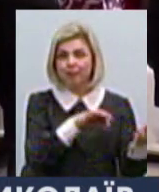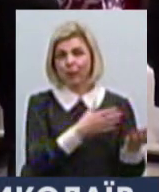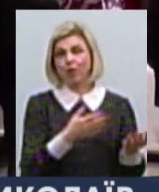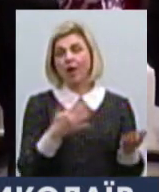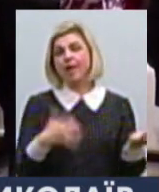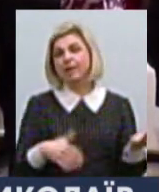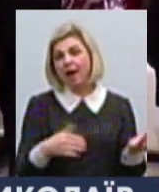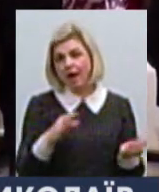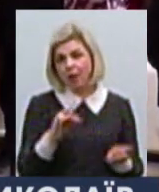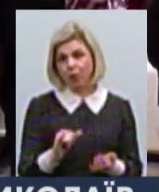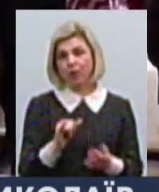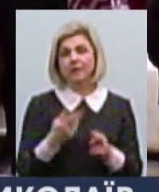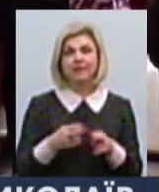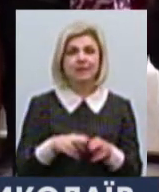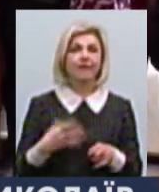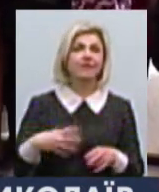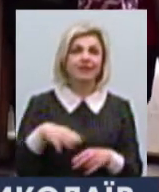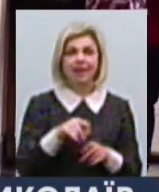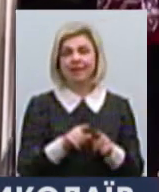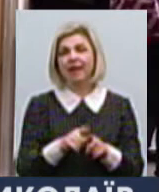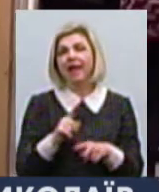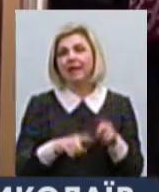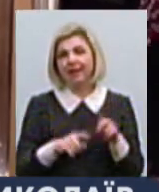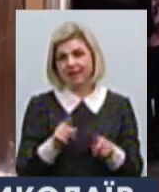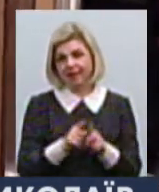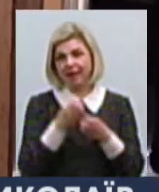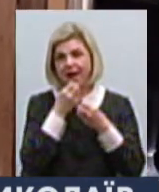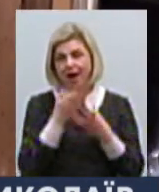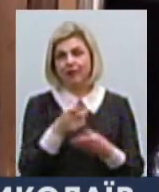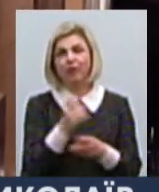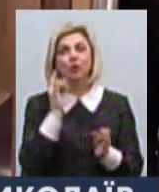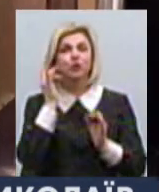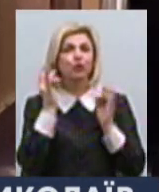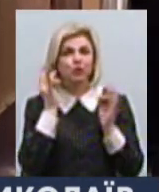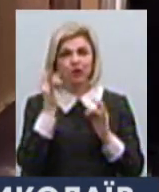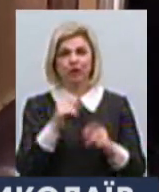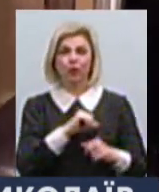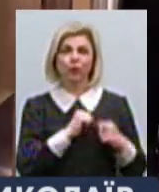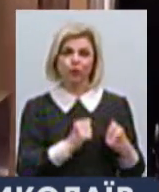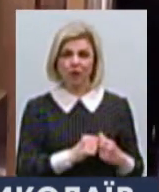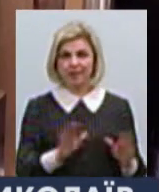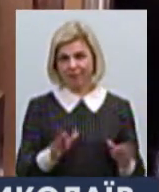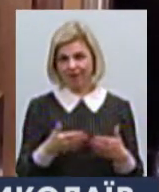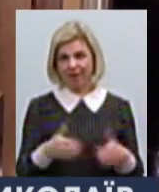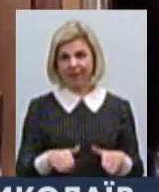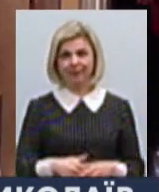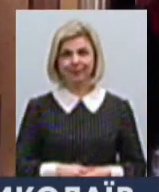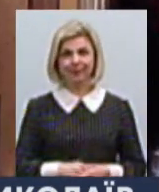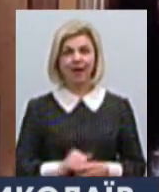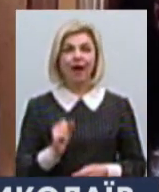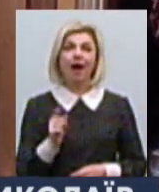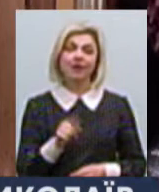що гітару, це ж все таке рідне, таке гарне, воно звучить і душа співає. А те,